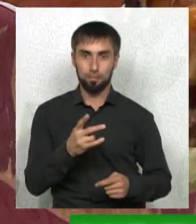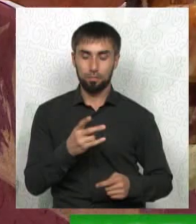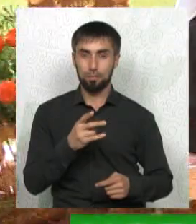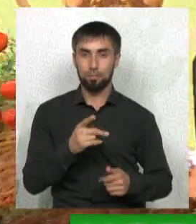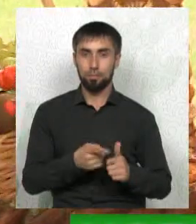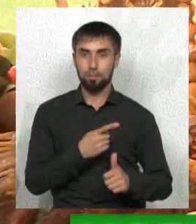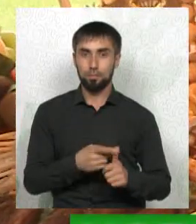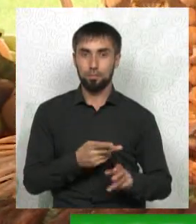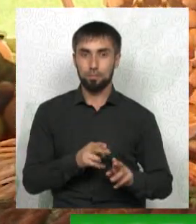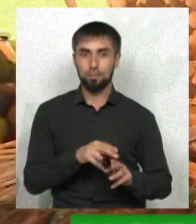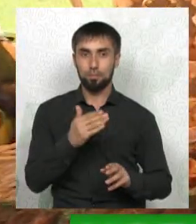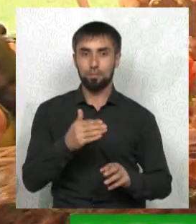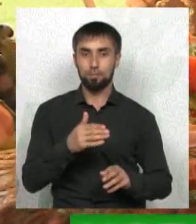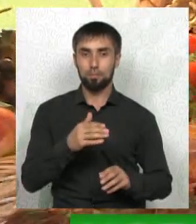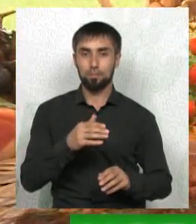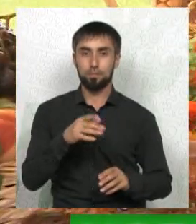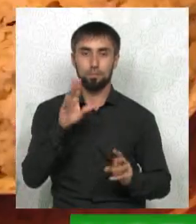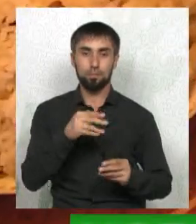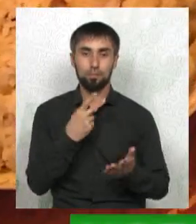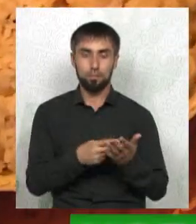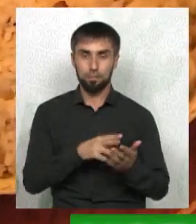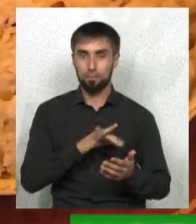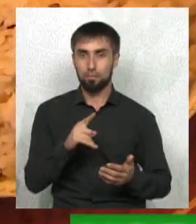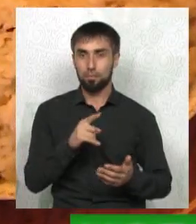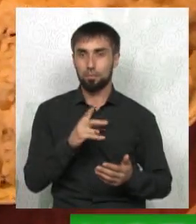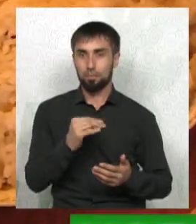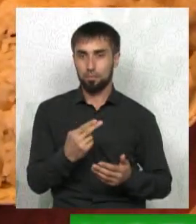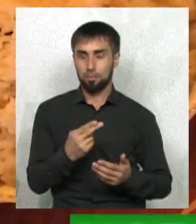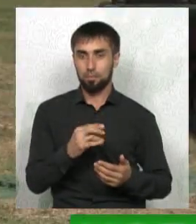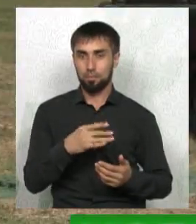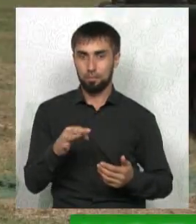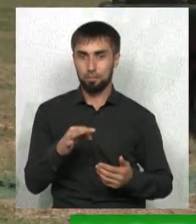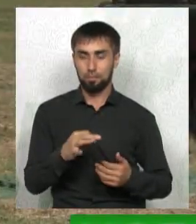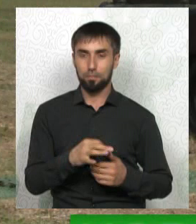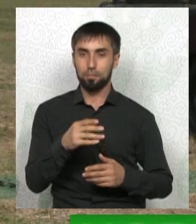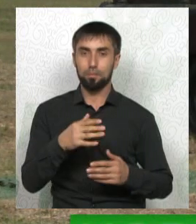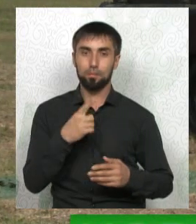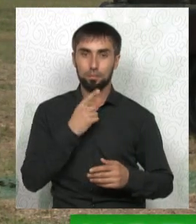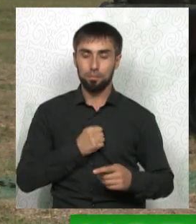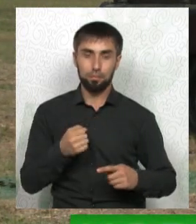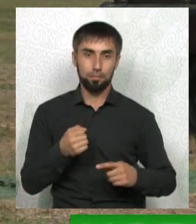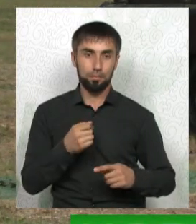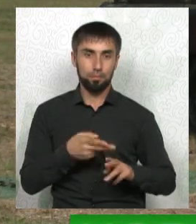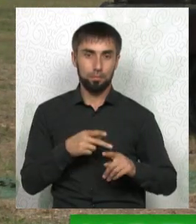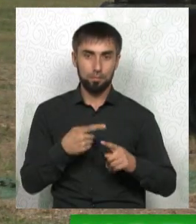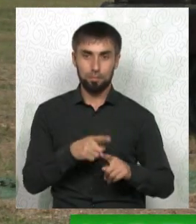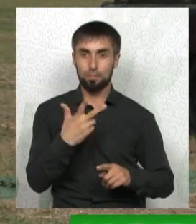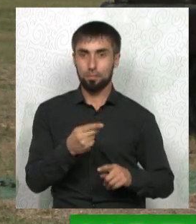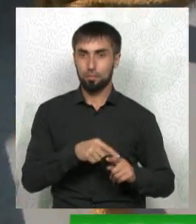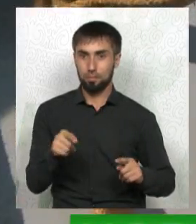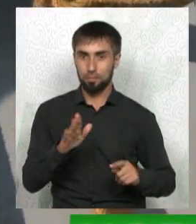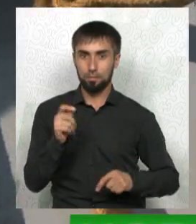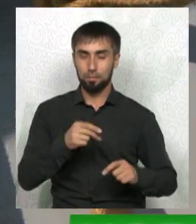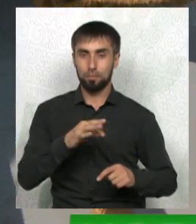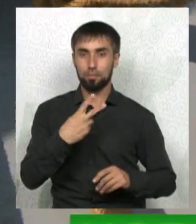и министерство представили все самые вкусные блюда из национальной кухни. Международный военно-технический форум продлится 3 дня.